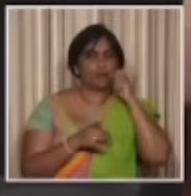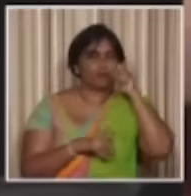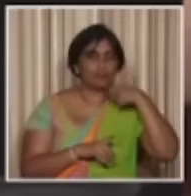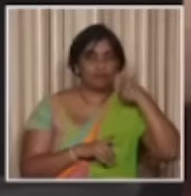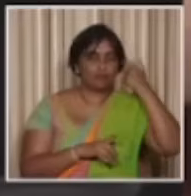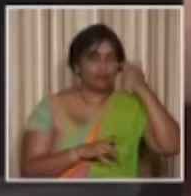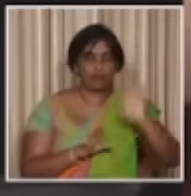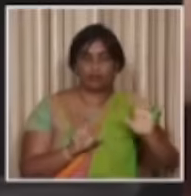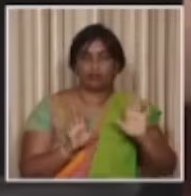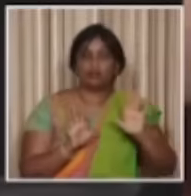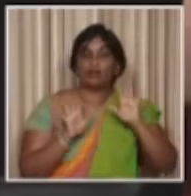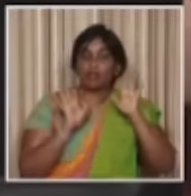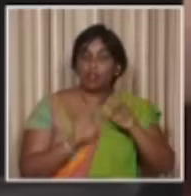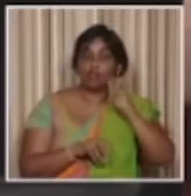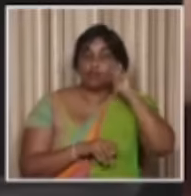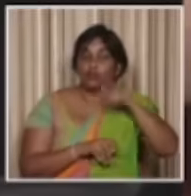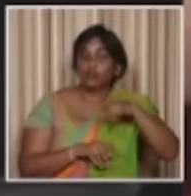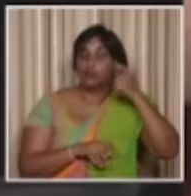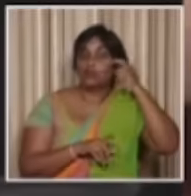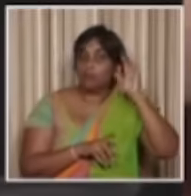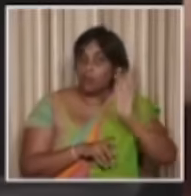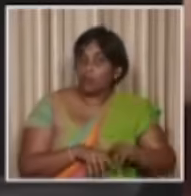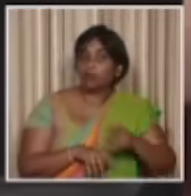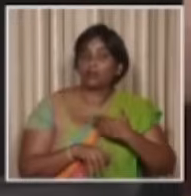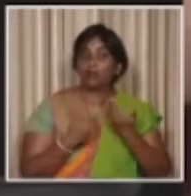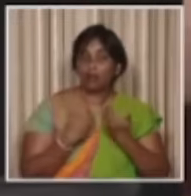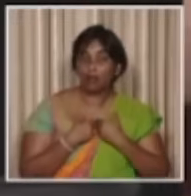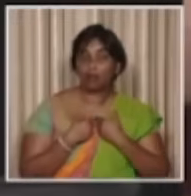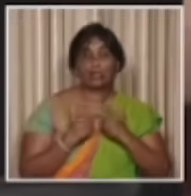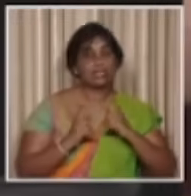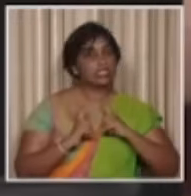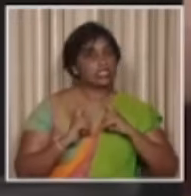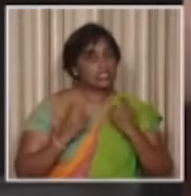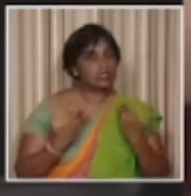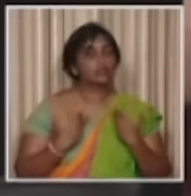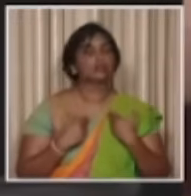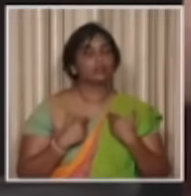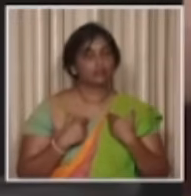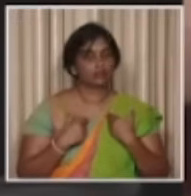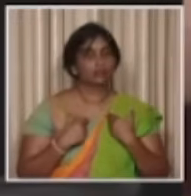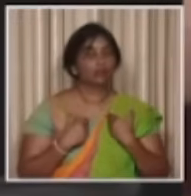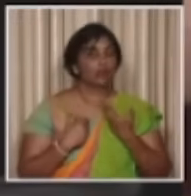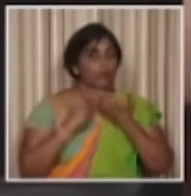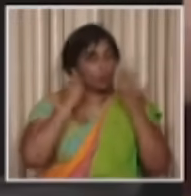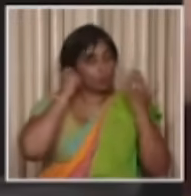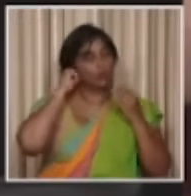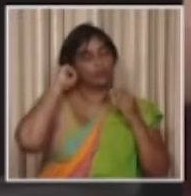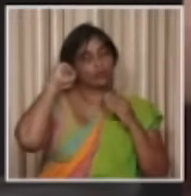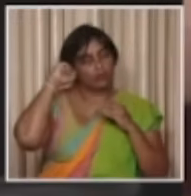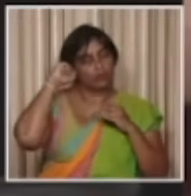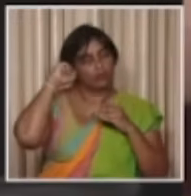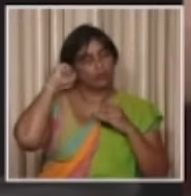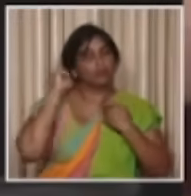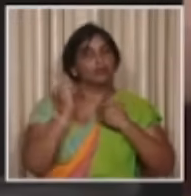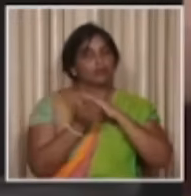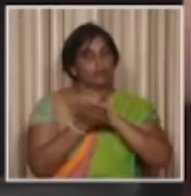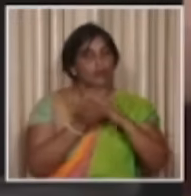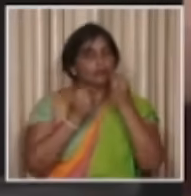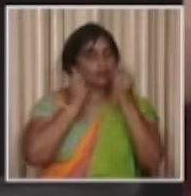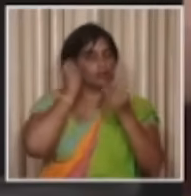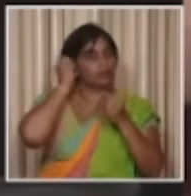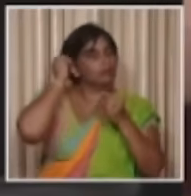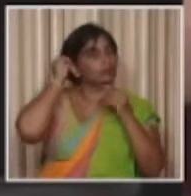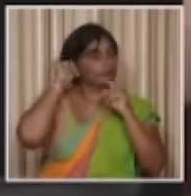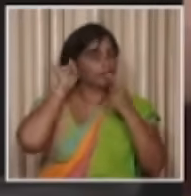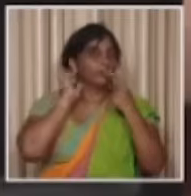ජනතාව බලාපොරොත්තුනේ නැහැ. ජනතාව බලාපොරොත්තුනේ අපිට අපේ ජීවත් වෙන්න පුළුවන් සහනයක් ලැබෙයි මේ ආයවැය ලේඛනය තුලින්